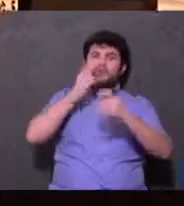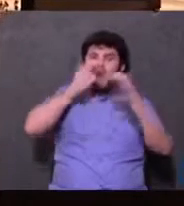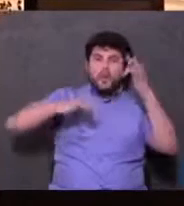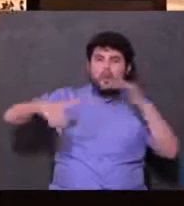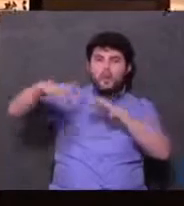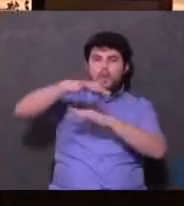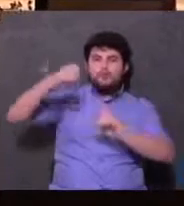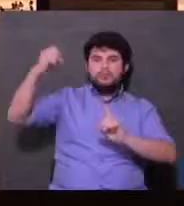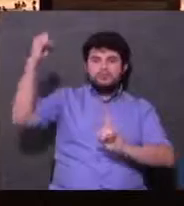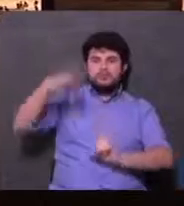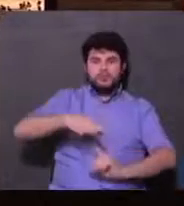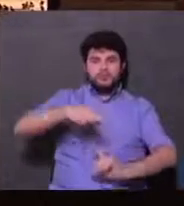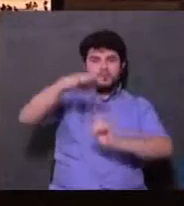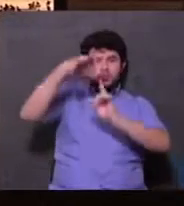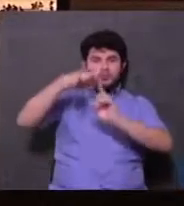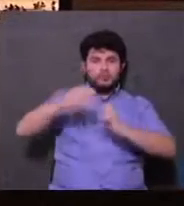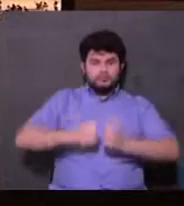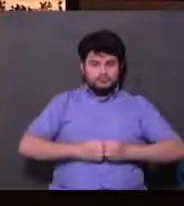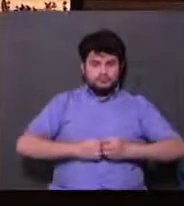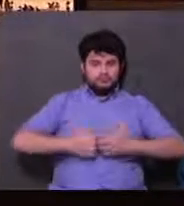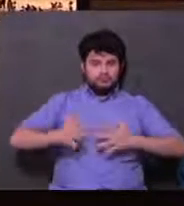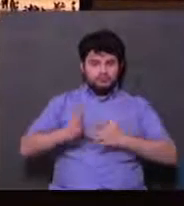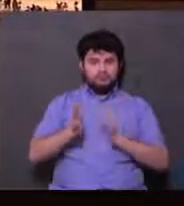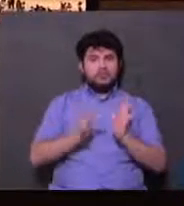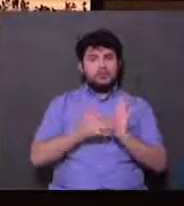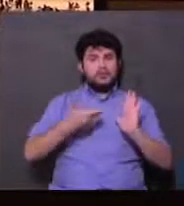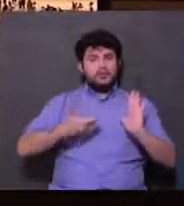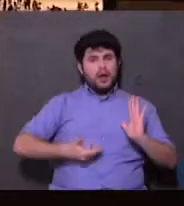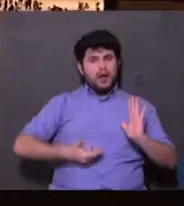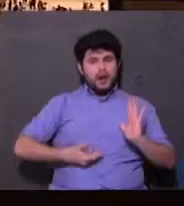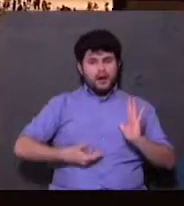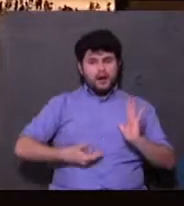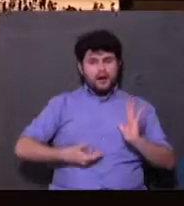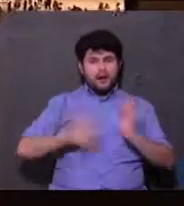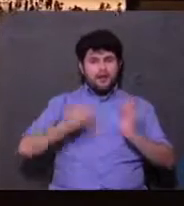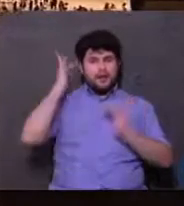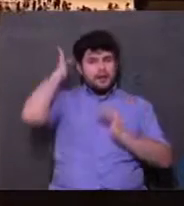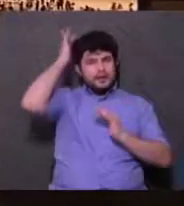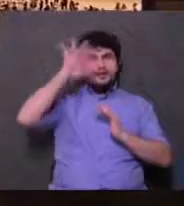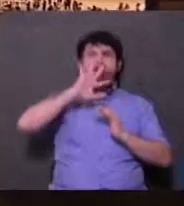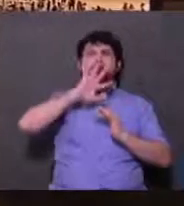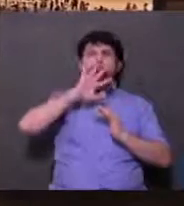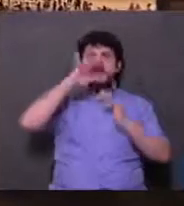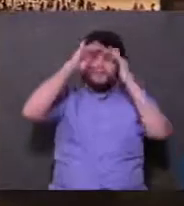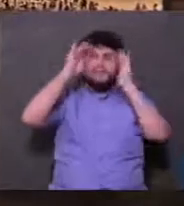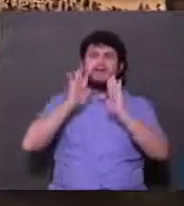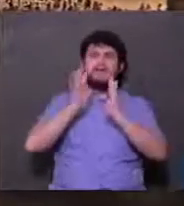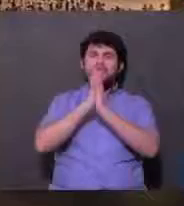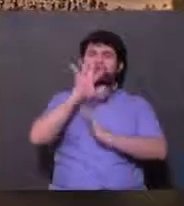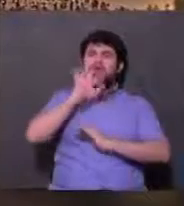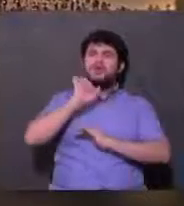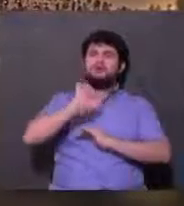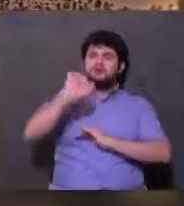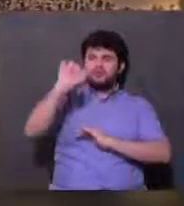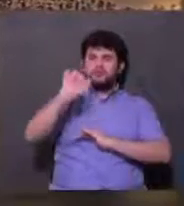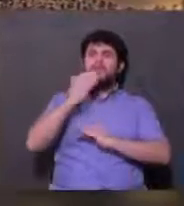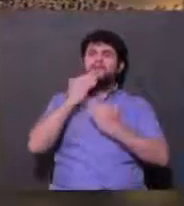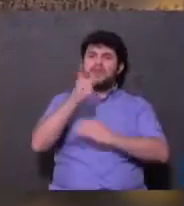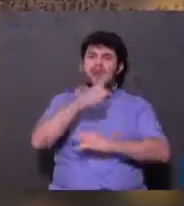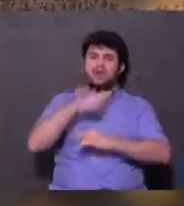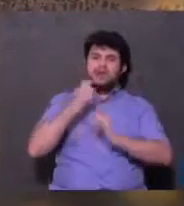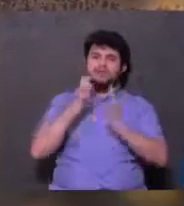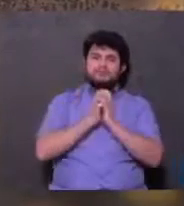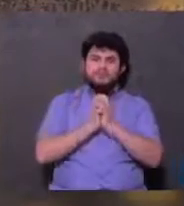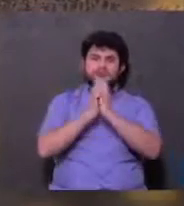między niewiastami i błogosławiony owoc żywota Twojego, Jezus. Santa Maria, Mãe de Deus, rogaj por nós,